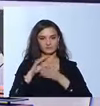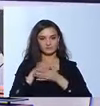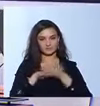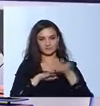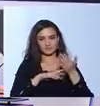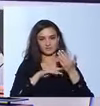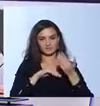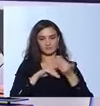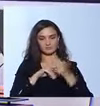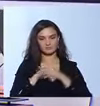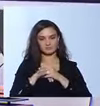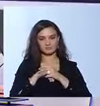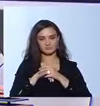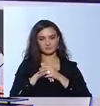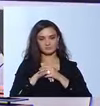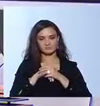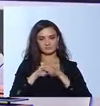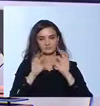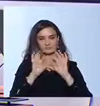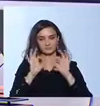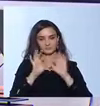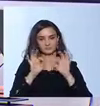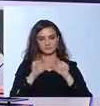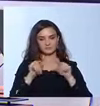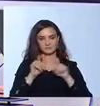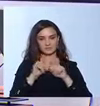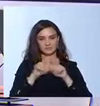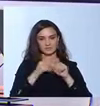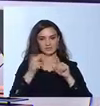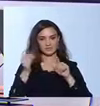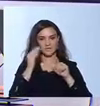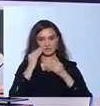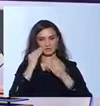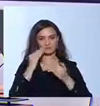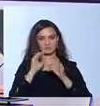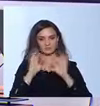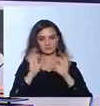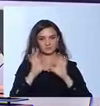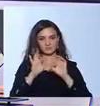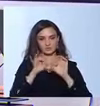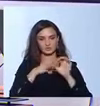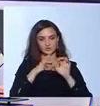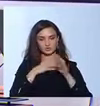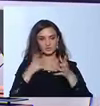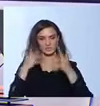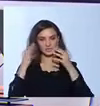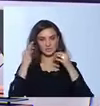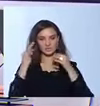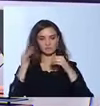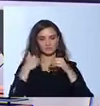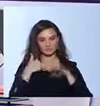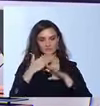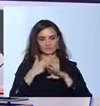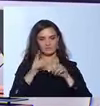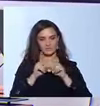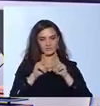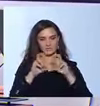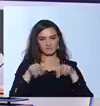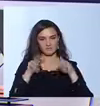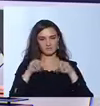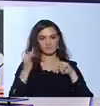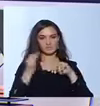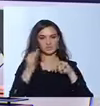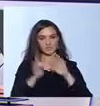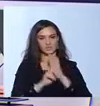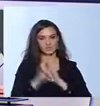გავაგრძელებ მაგას, ასე ვთქვათ, წინადადებას აზრს, რომ ჭაღარა თმის ჩვენ გვაქვს ესეთი კვლევა